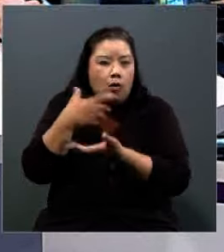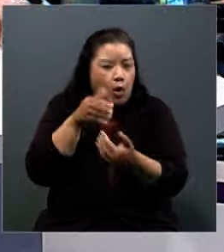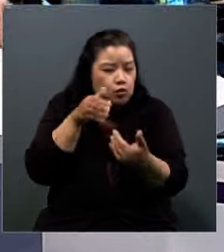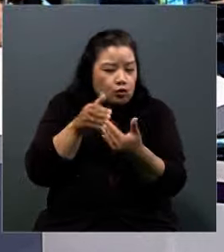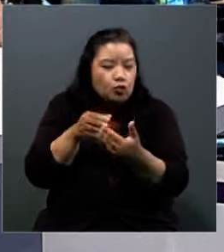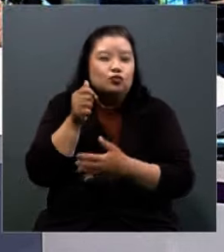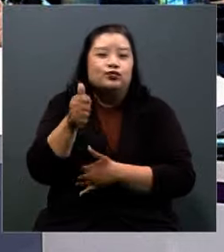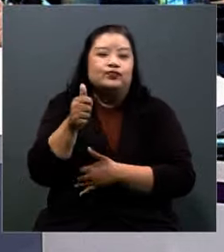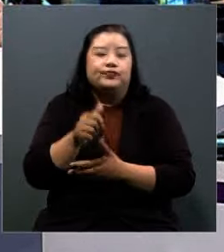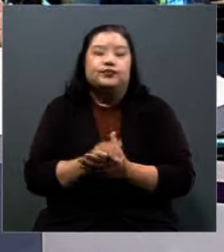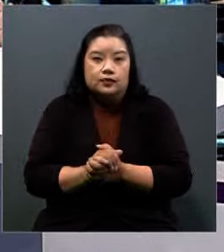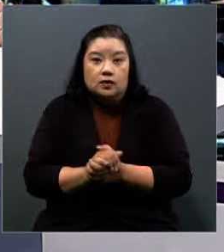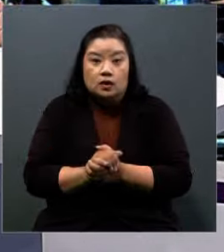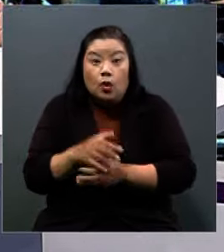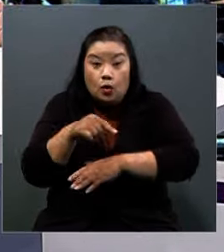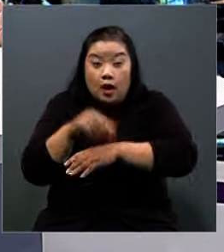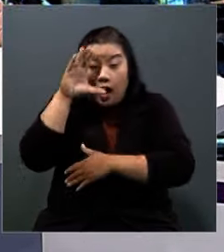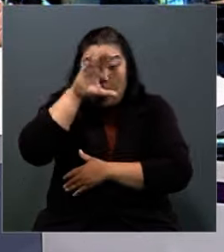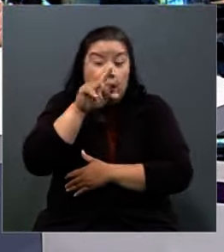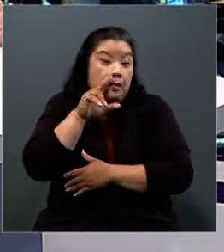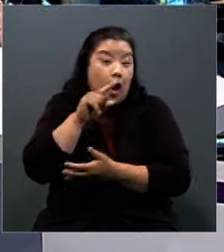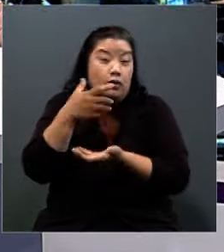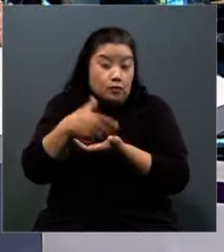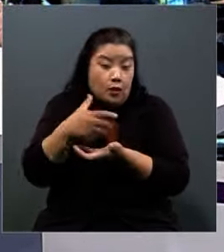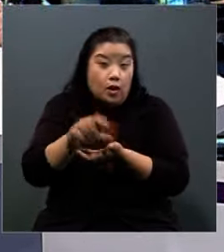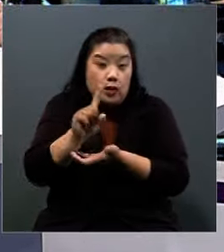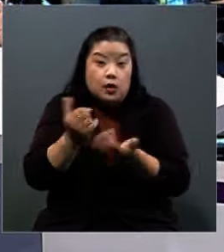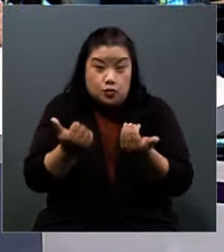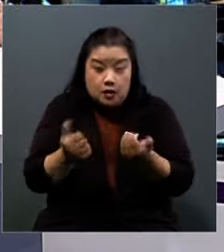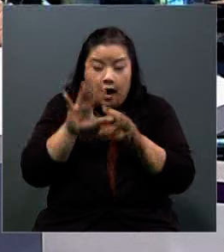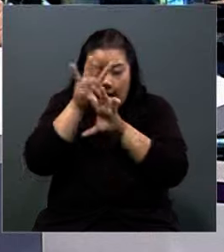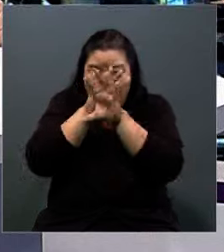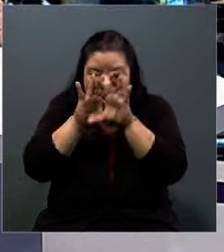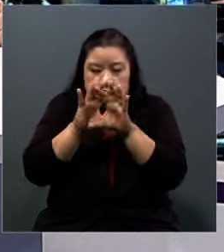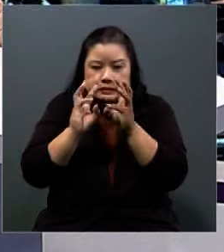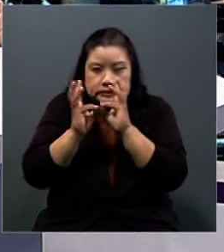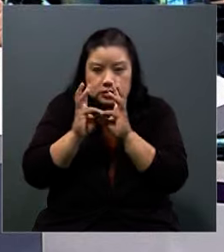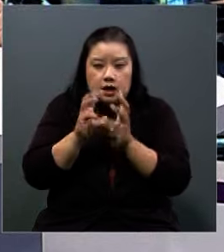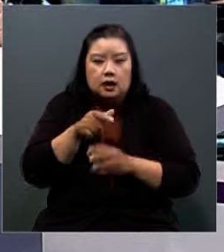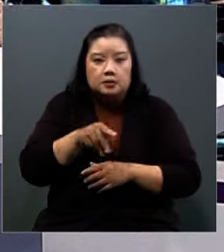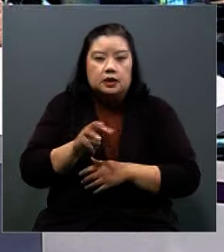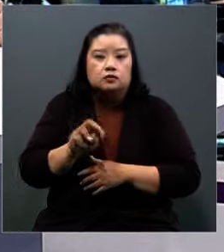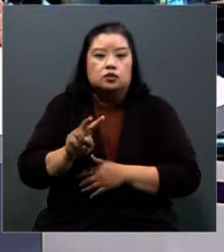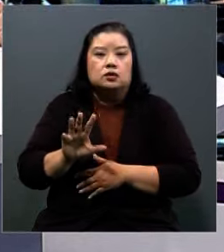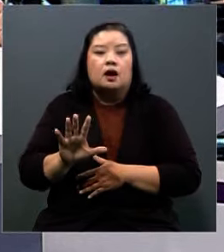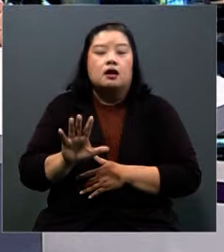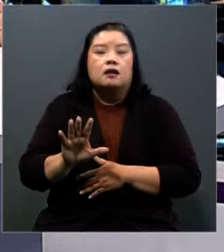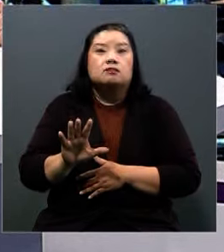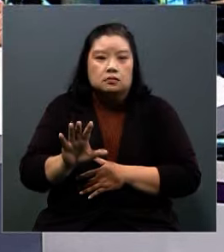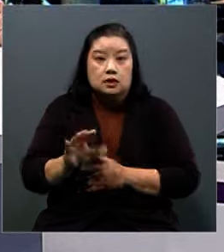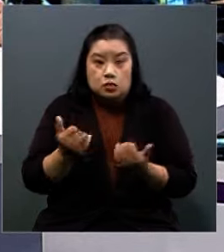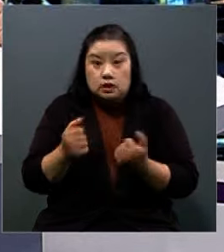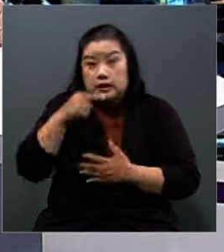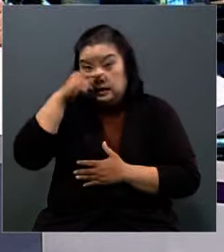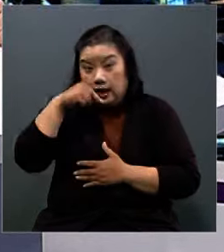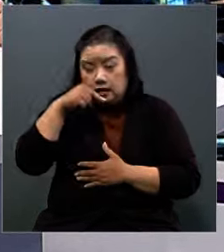มาเริ่มข่าวแรกในช่วงค่ำวันนี้นะครับไปที่เรื่องของสถานการณ์ฝุ่นนะ PM 2.5 ที่มาเรื่องของฝุ่นควันด้วยนะครับโดยเฉพาะในตอนบนของประเทศ